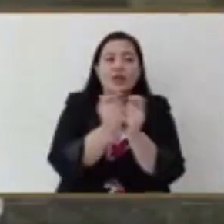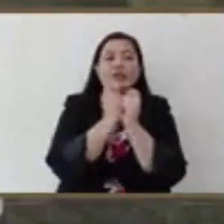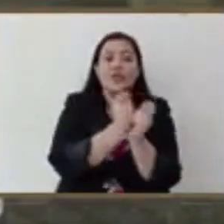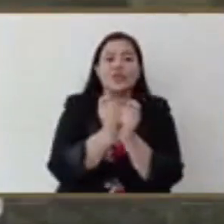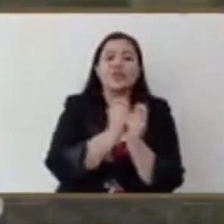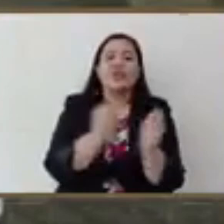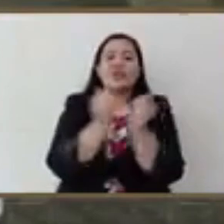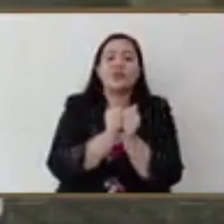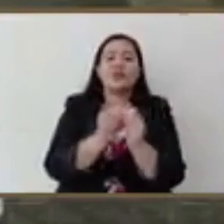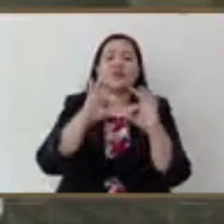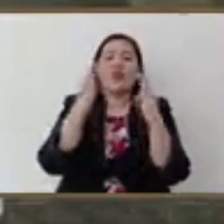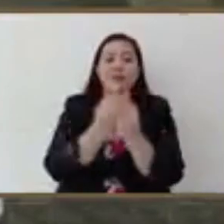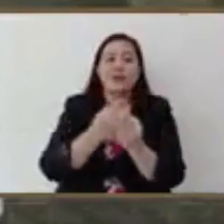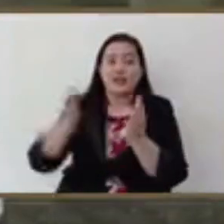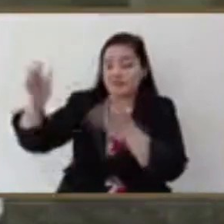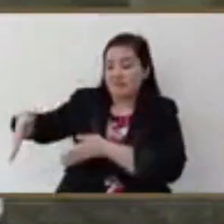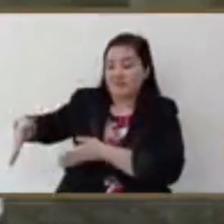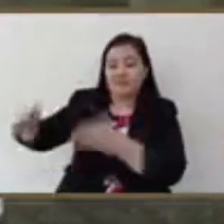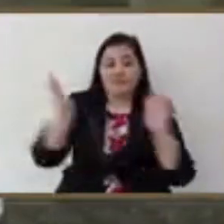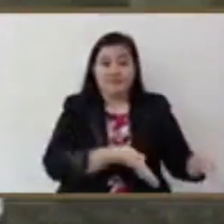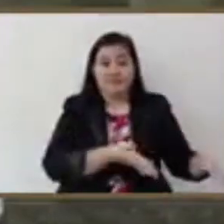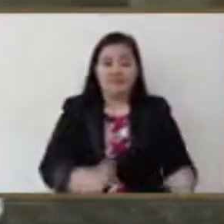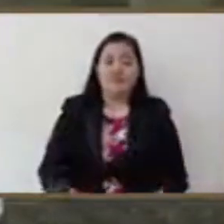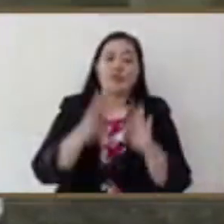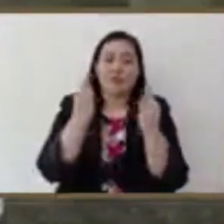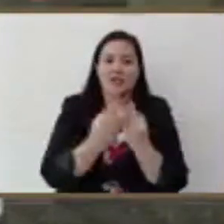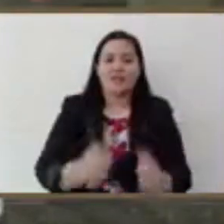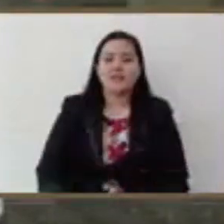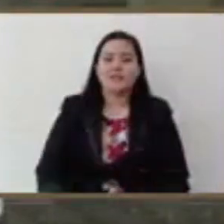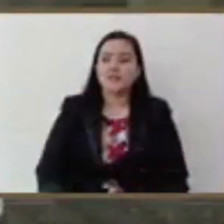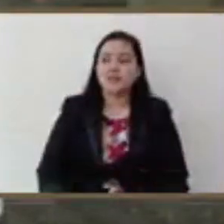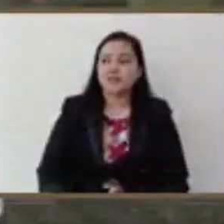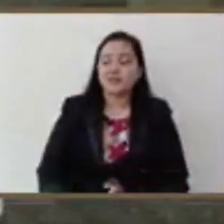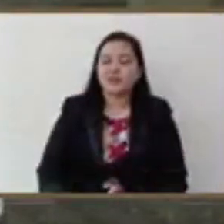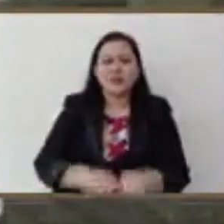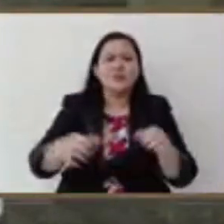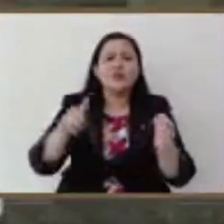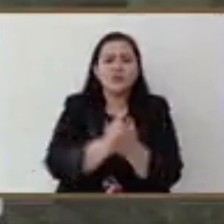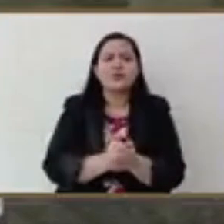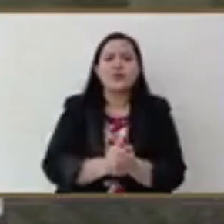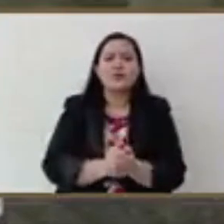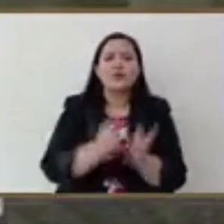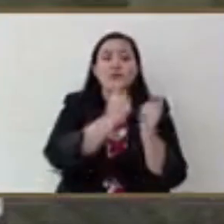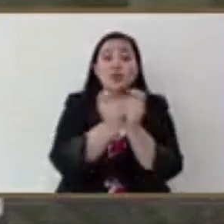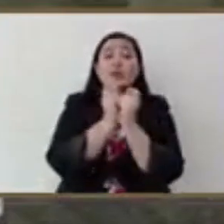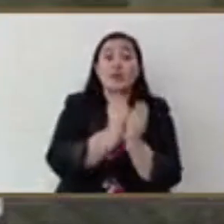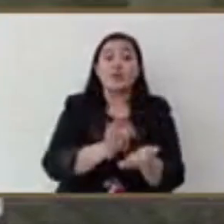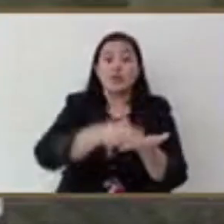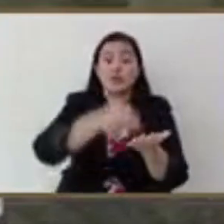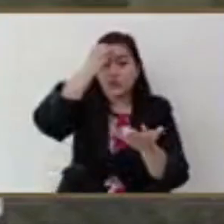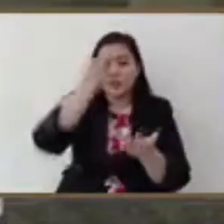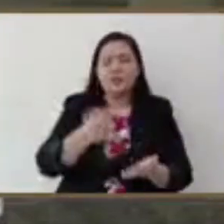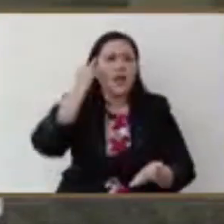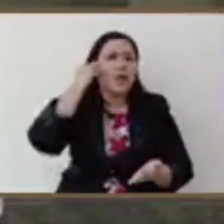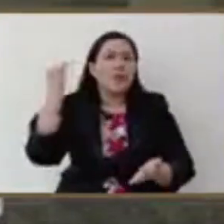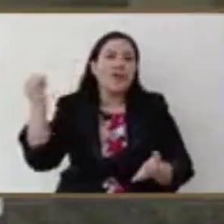lahat. Kung tayo man ay magiging mabuting Kristiyano, lahat tayo magiging mabuti. And imagine kung ang lahat ng membro ng tahanan,